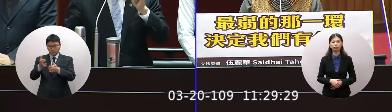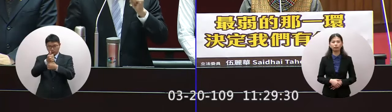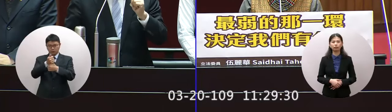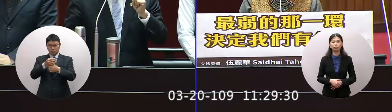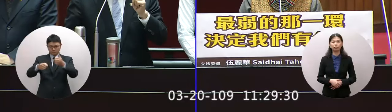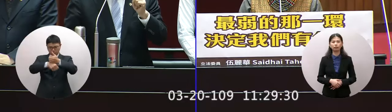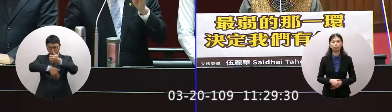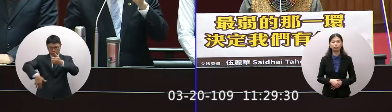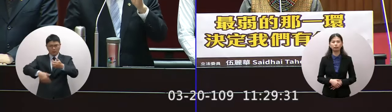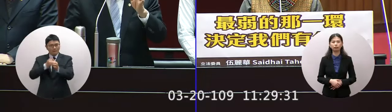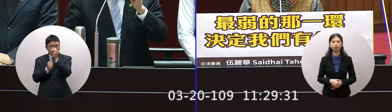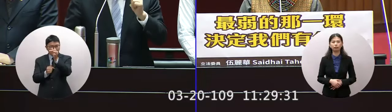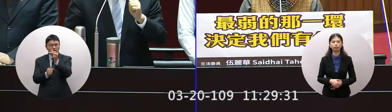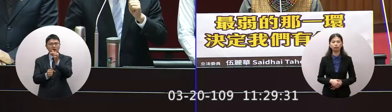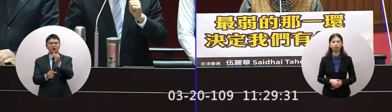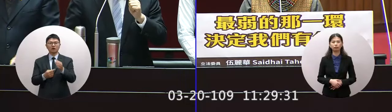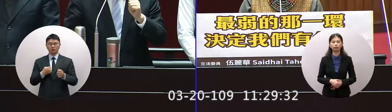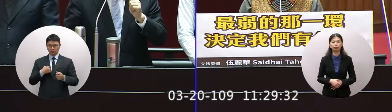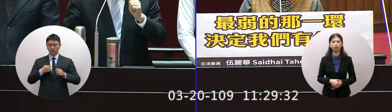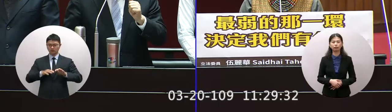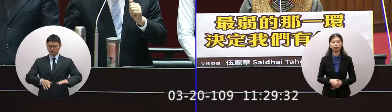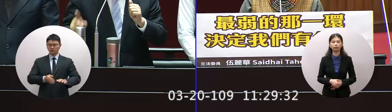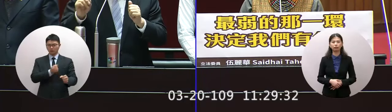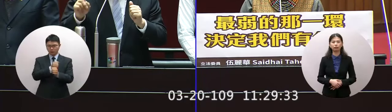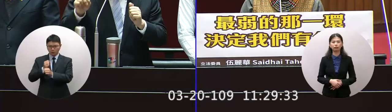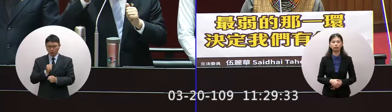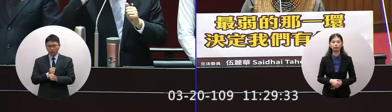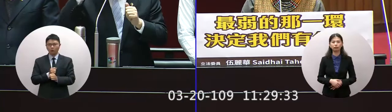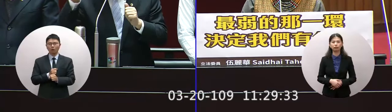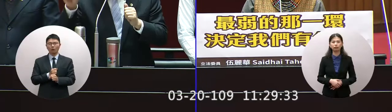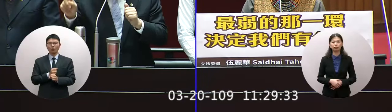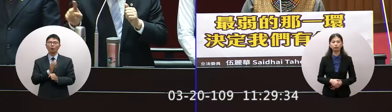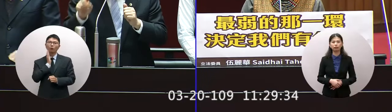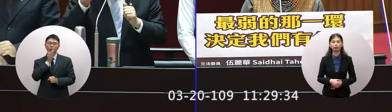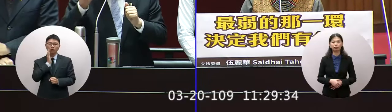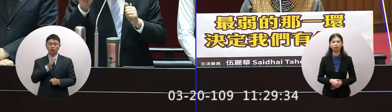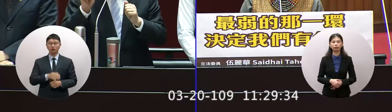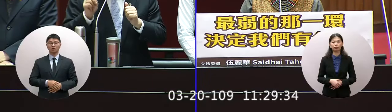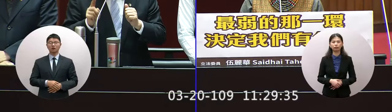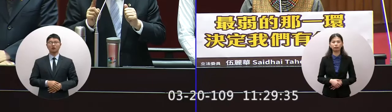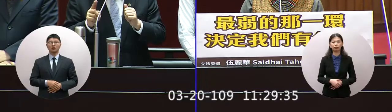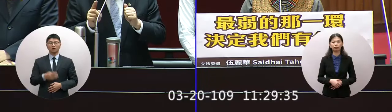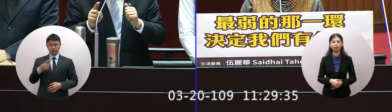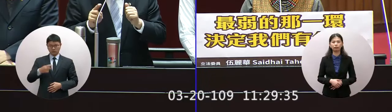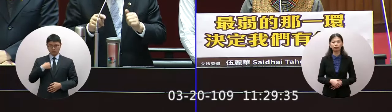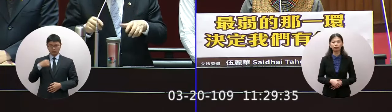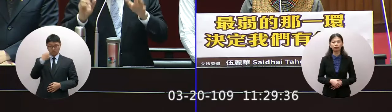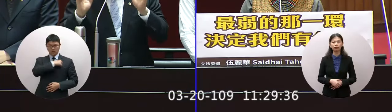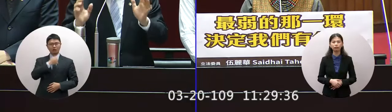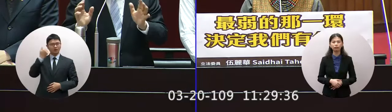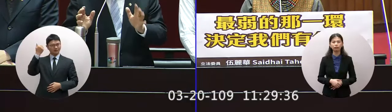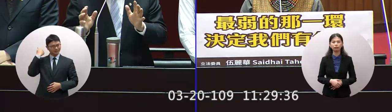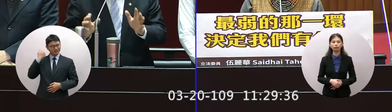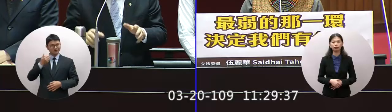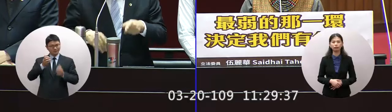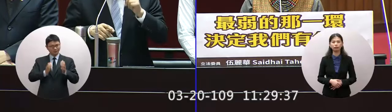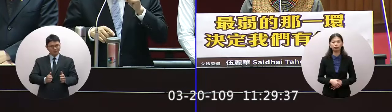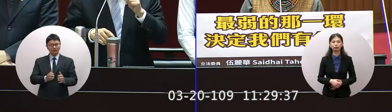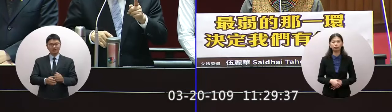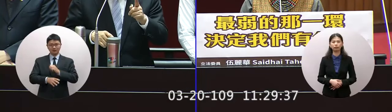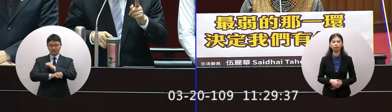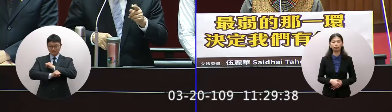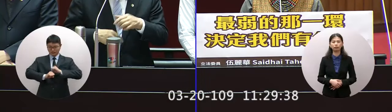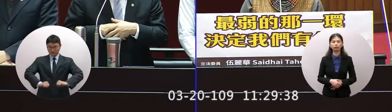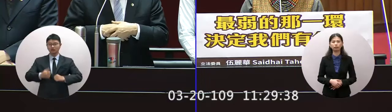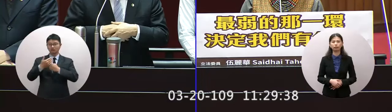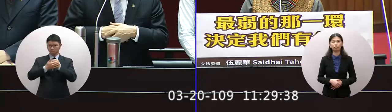次不能这么样井然有序。 是， 如果不是我们已经早有健保制度，也不可能在